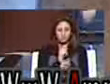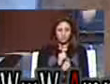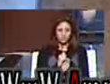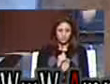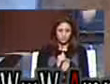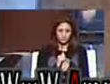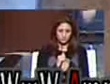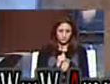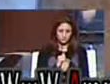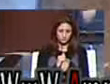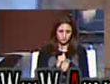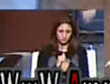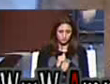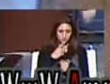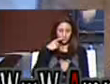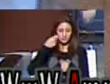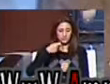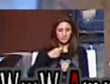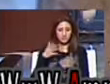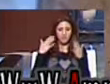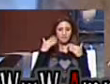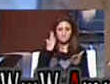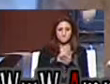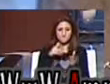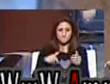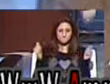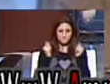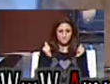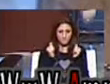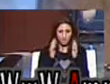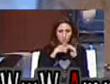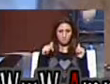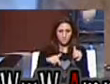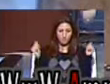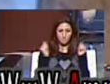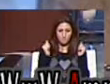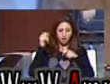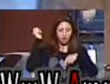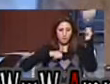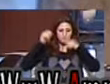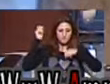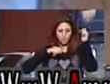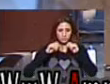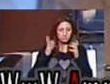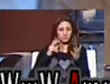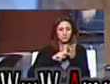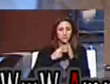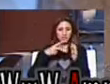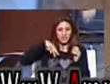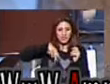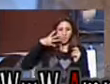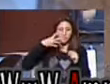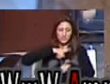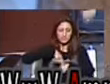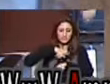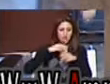فندم. اهلا يا دكتور عمرو. دكتور الجو برد جدا النهارده في القاهره وباقي المحافظات وامطار ونوات، الاخبار ايه خلال ال 48 ساعه